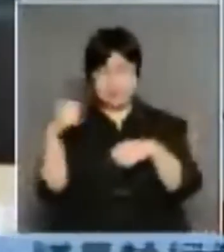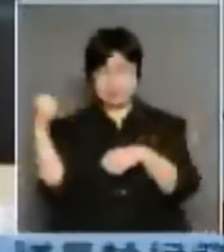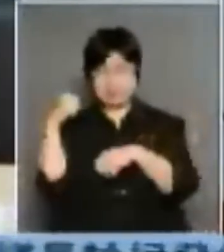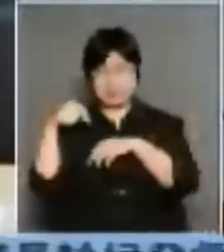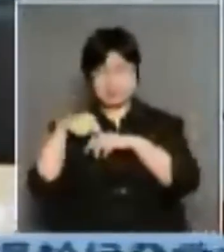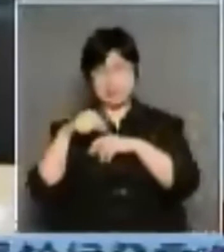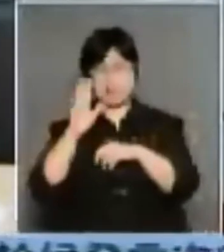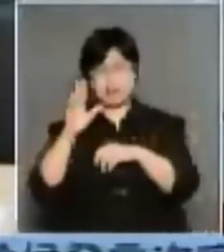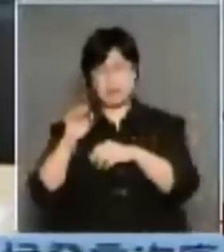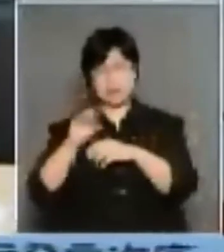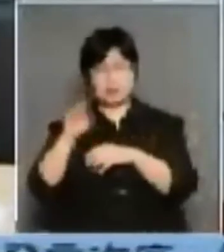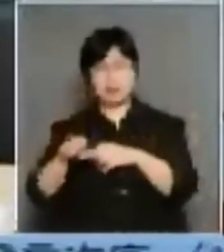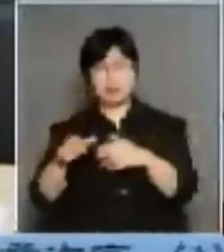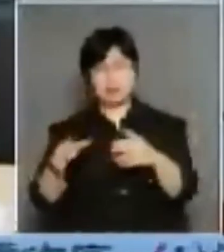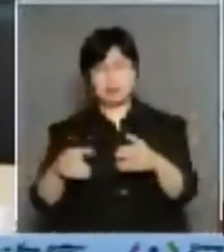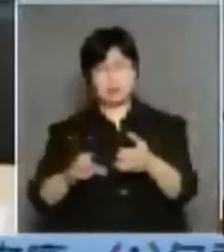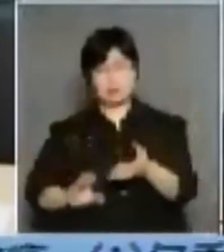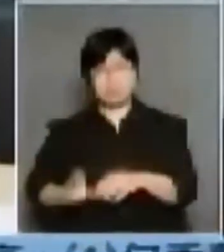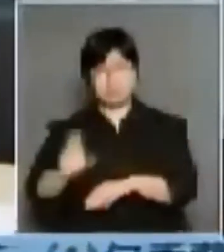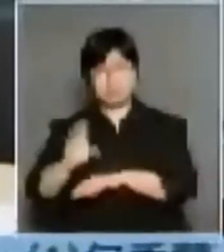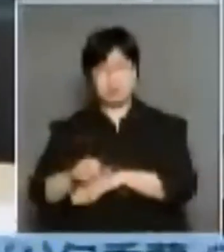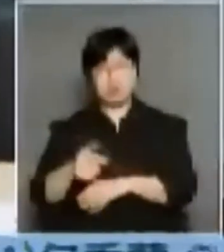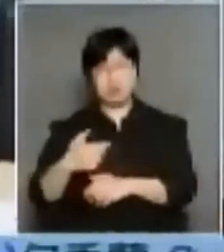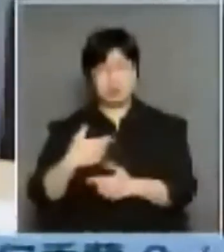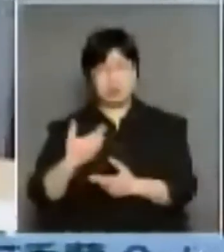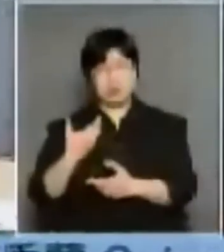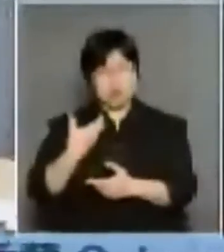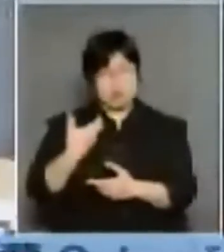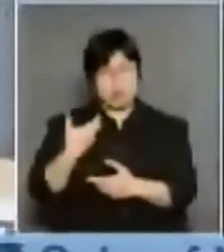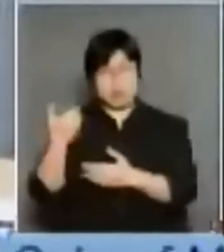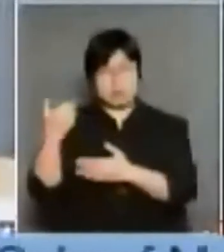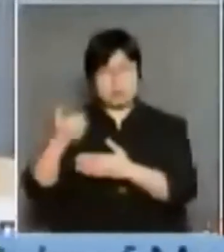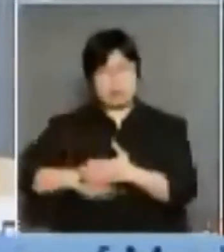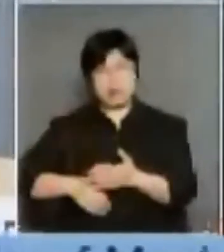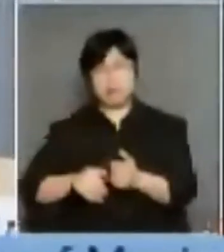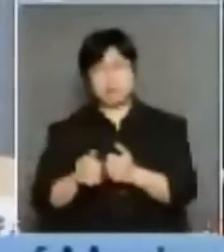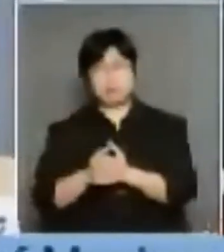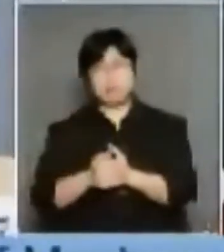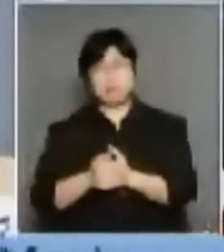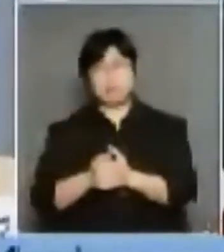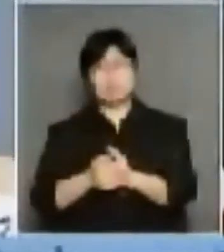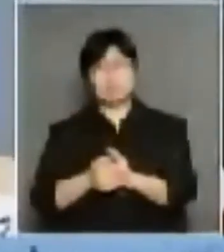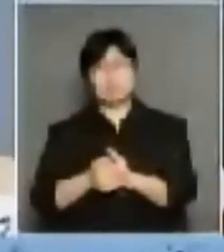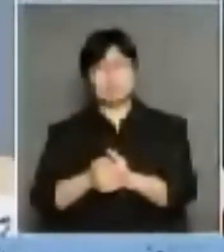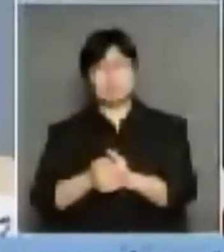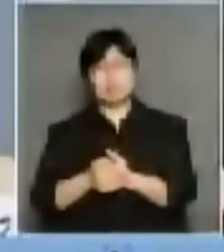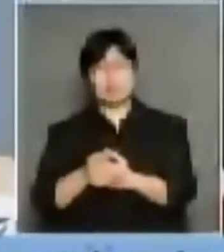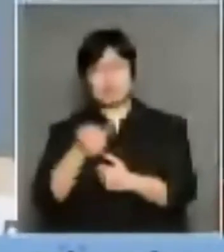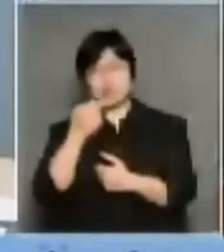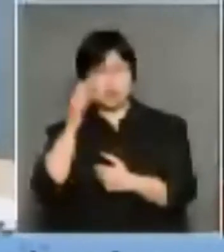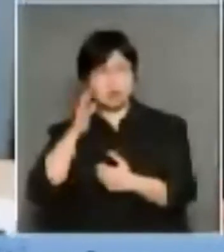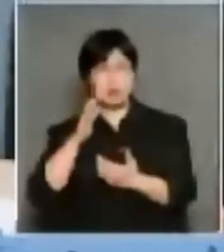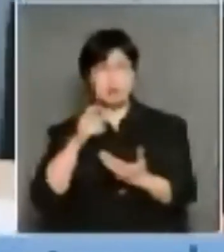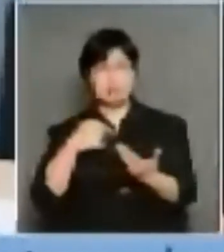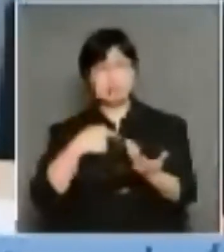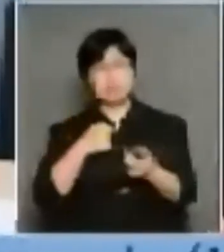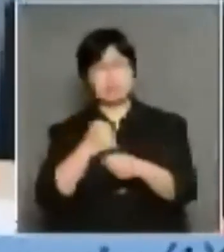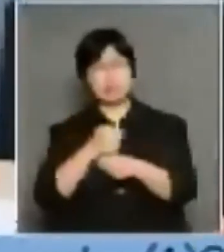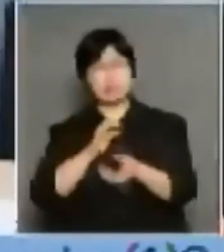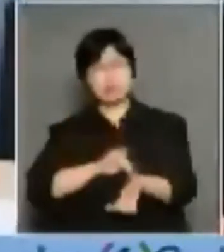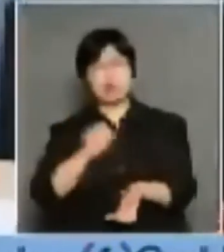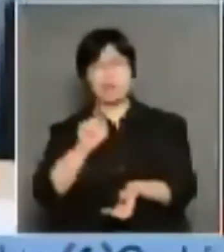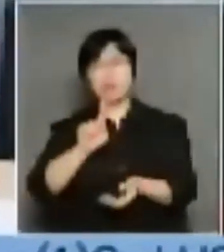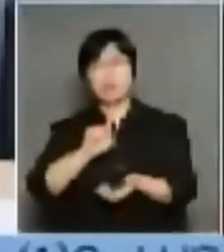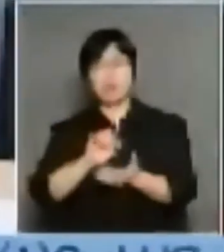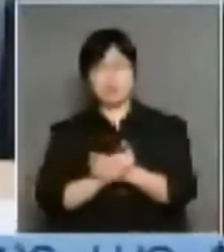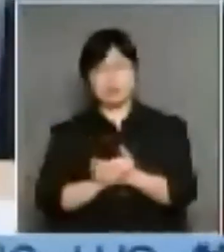拿出來令到大家負擔那麼重。喂阿哥，這個不，那我這樣做有什麼錯呢？